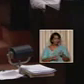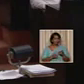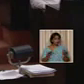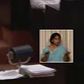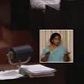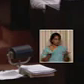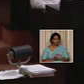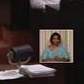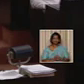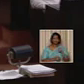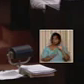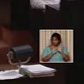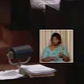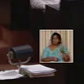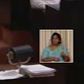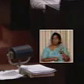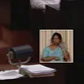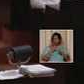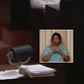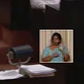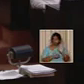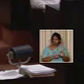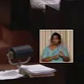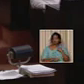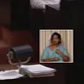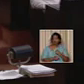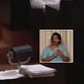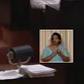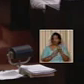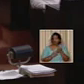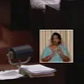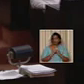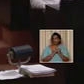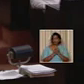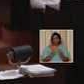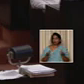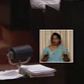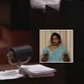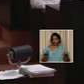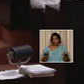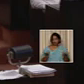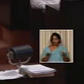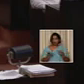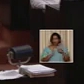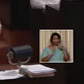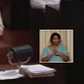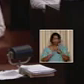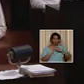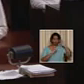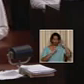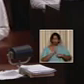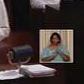නොවන්නේද? එසේනම් මෙම පිරිස සඳහා රජය ලබා දෙන විසඳුම කුමක්ද? රුහුණු